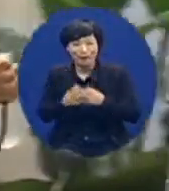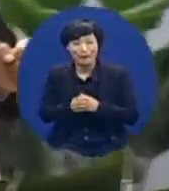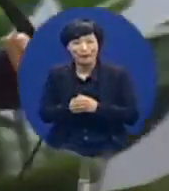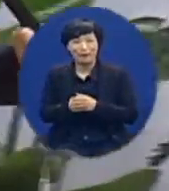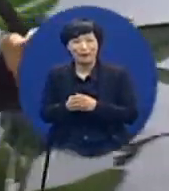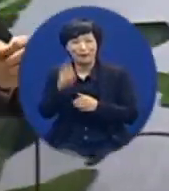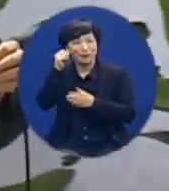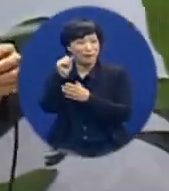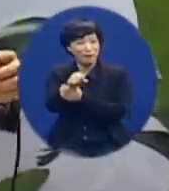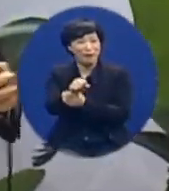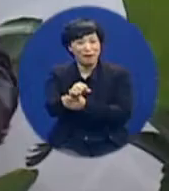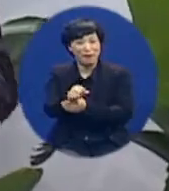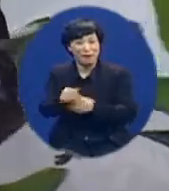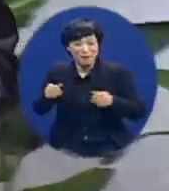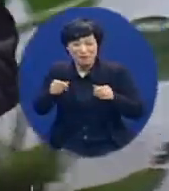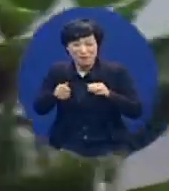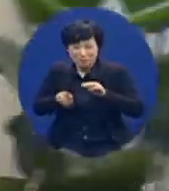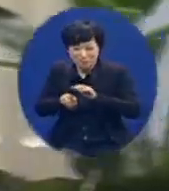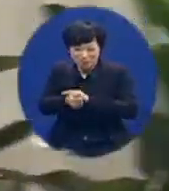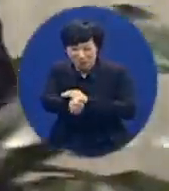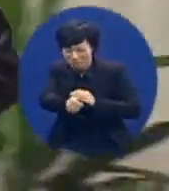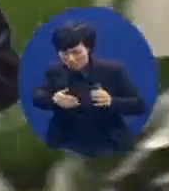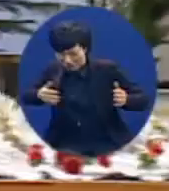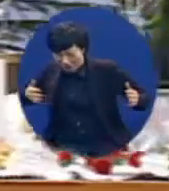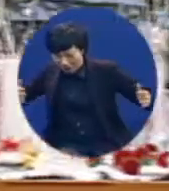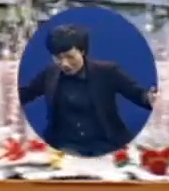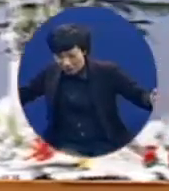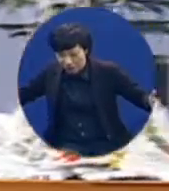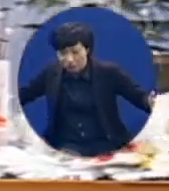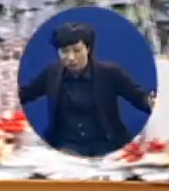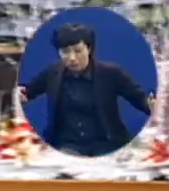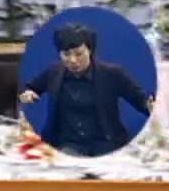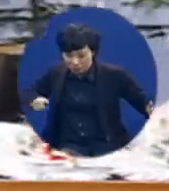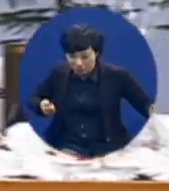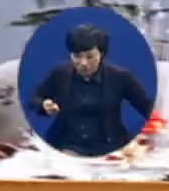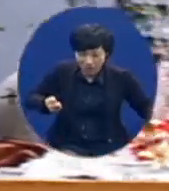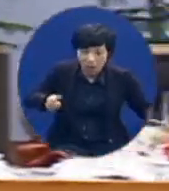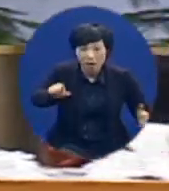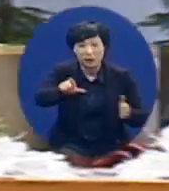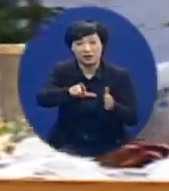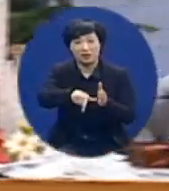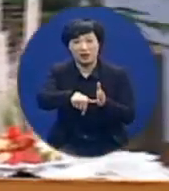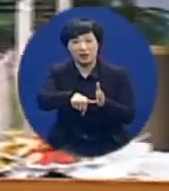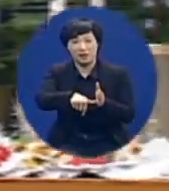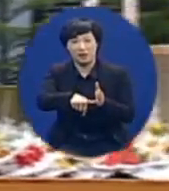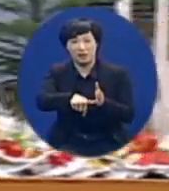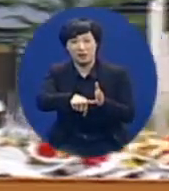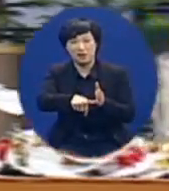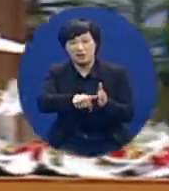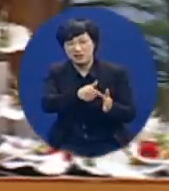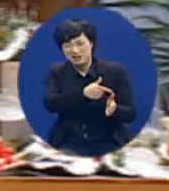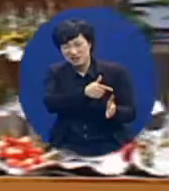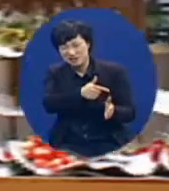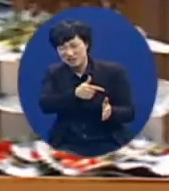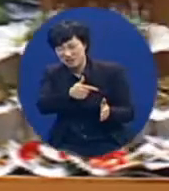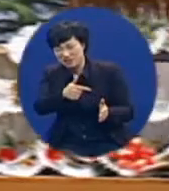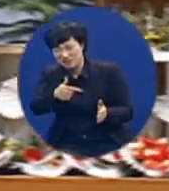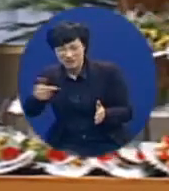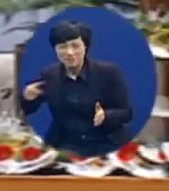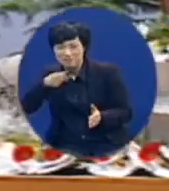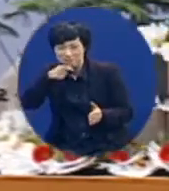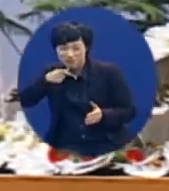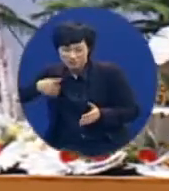응? 43m. When he passes by, tall grasses split in half. 막